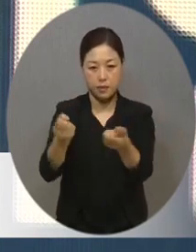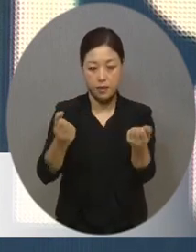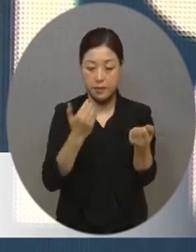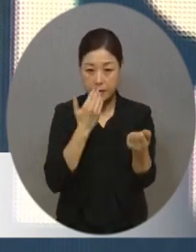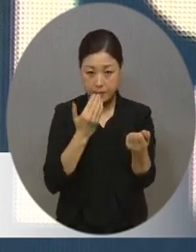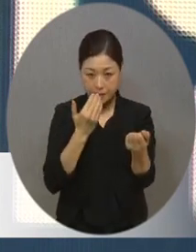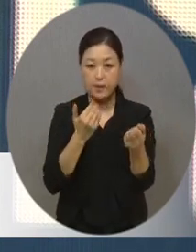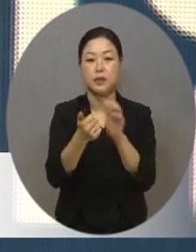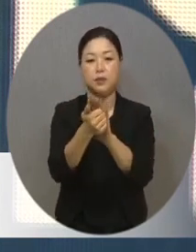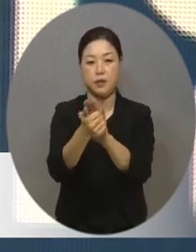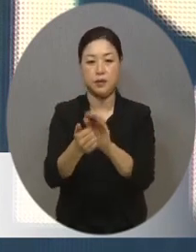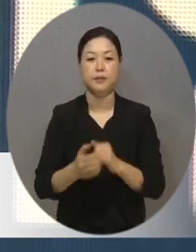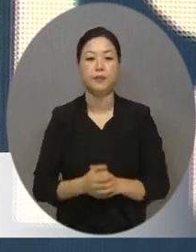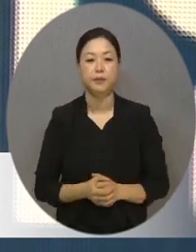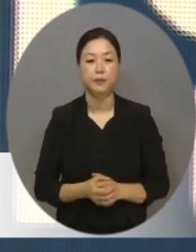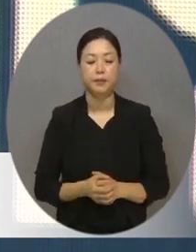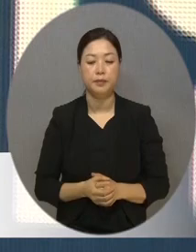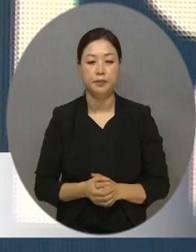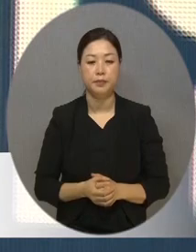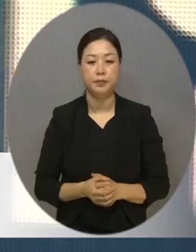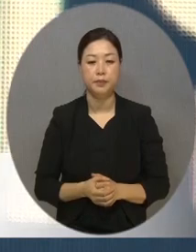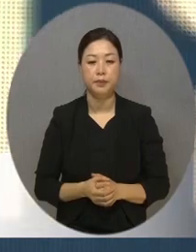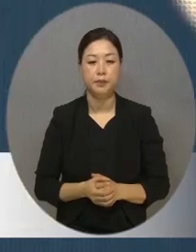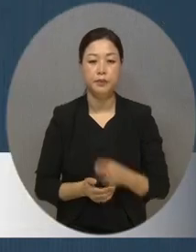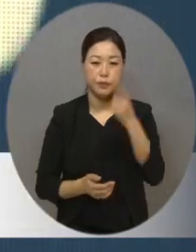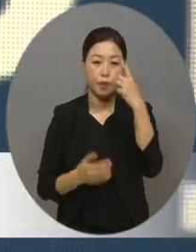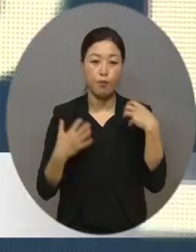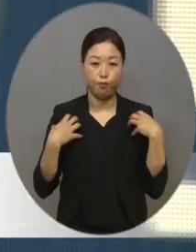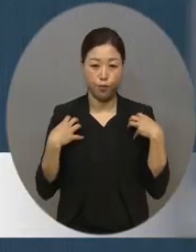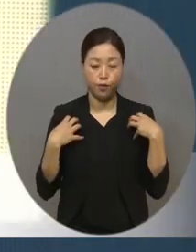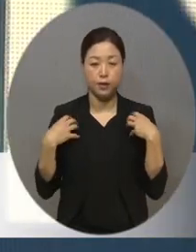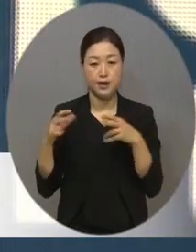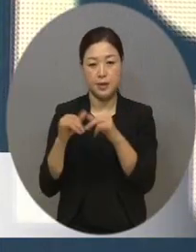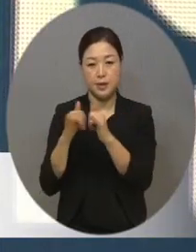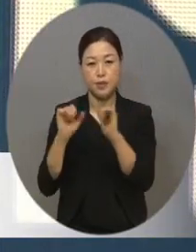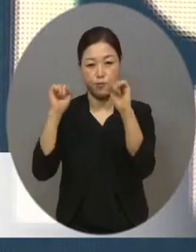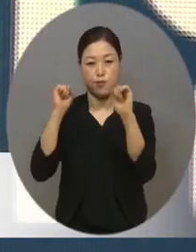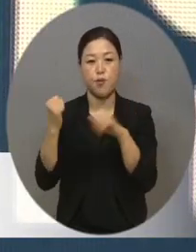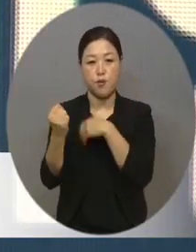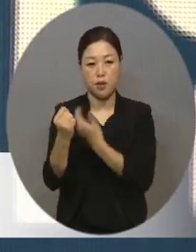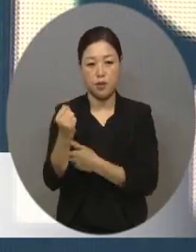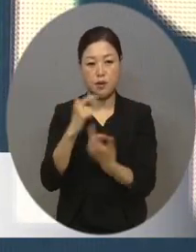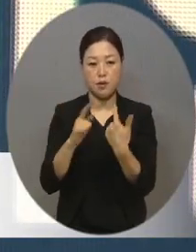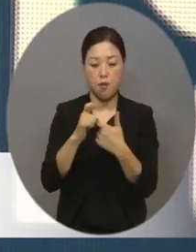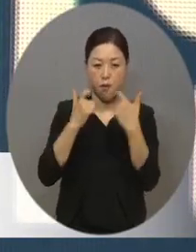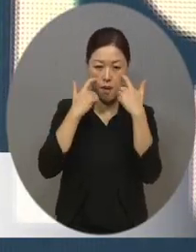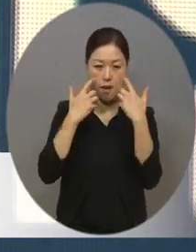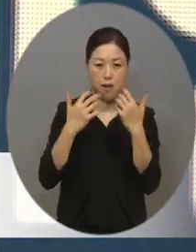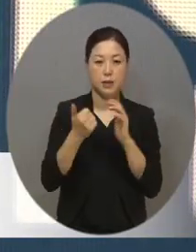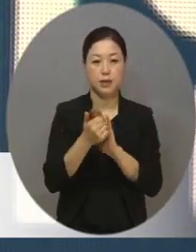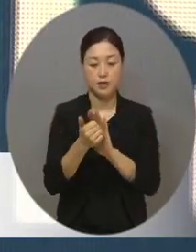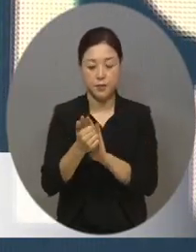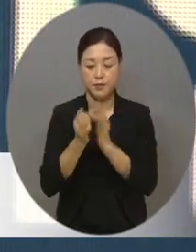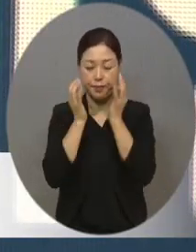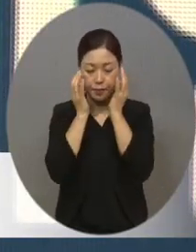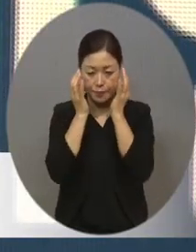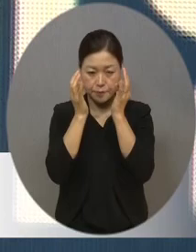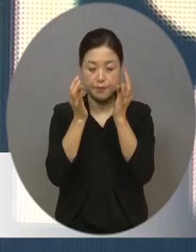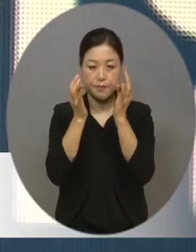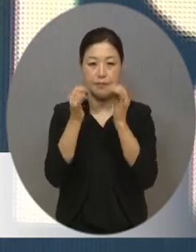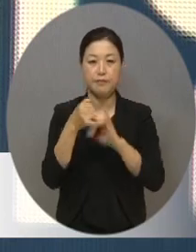할 것입니다. 앞으로도 정부는 장애인의 스포츠 권리를 더욱 철저히 보장하기